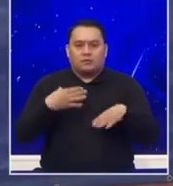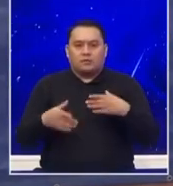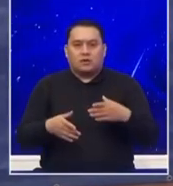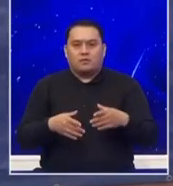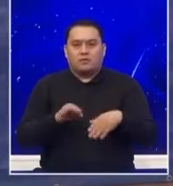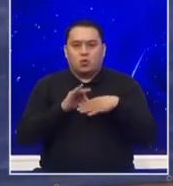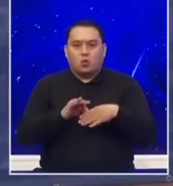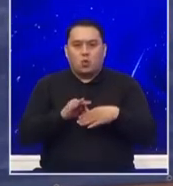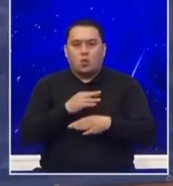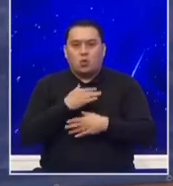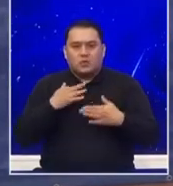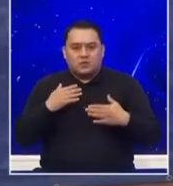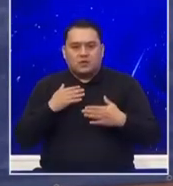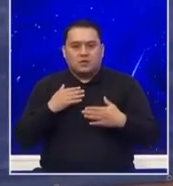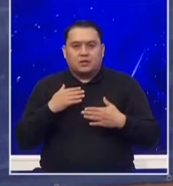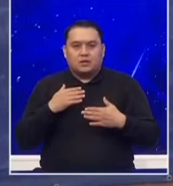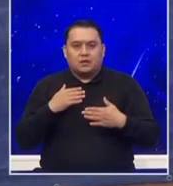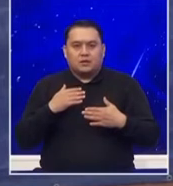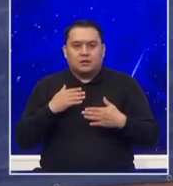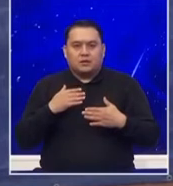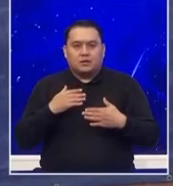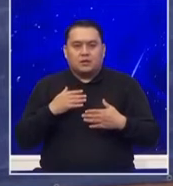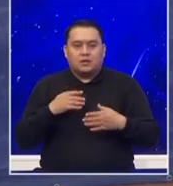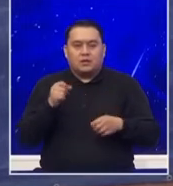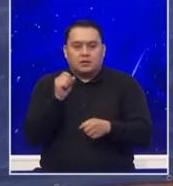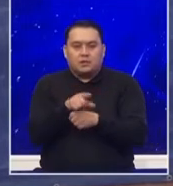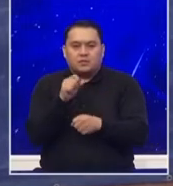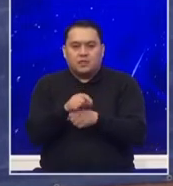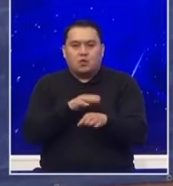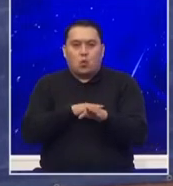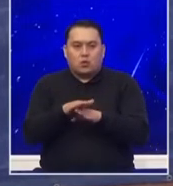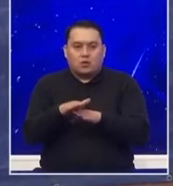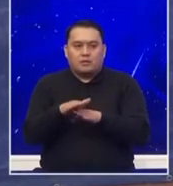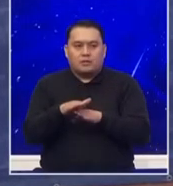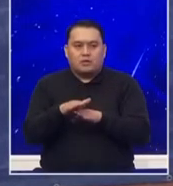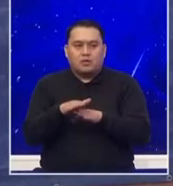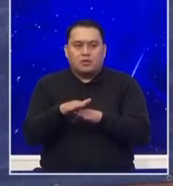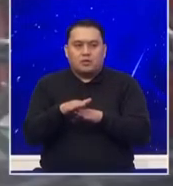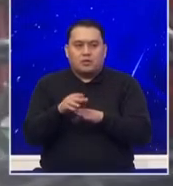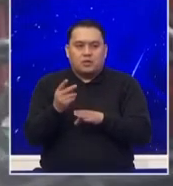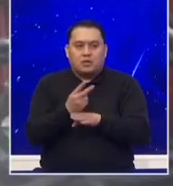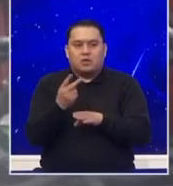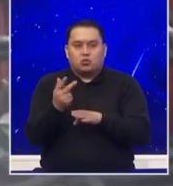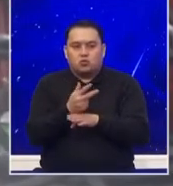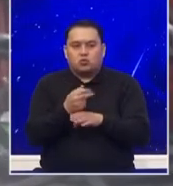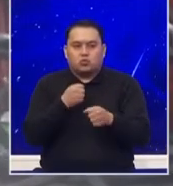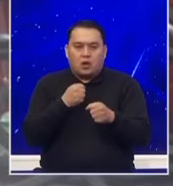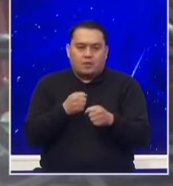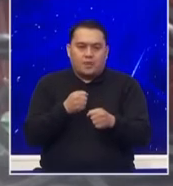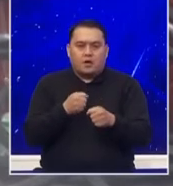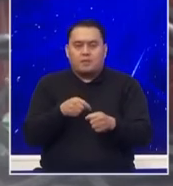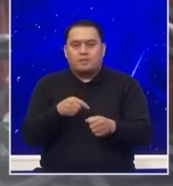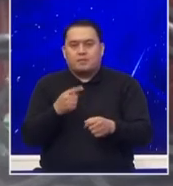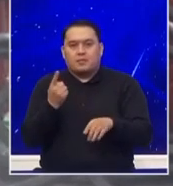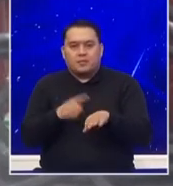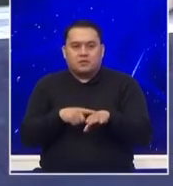жаттығу болып жатыр. Көбінесе комбинация орындап жатыр. Көп комбинациялар 3-4 ударымен. Мен бірінші нөмірді көбінесе